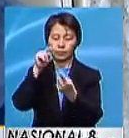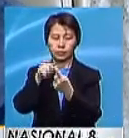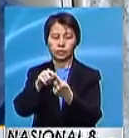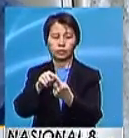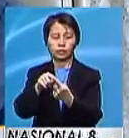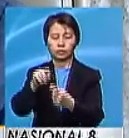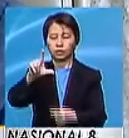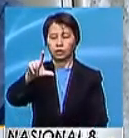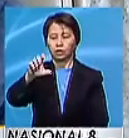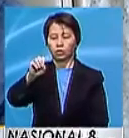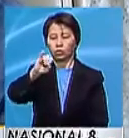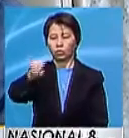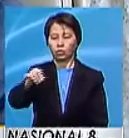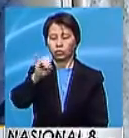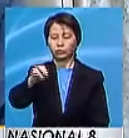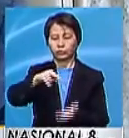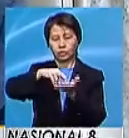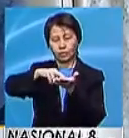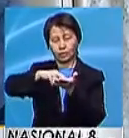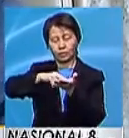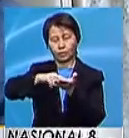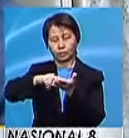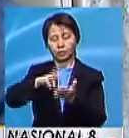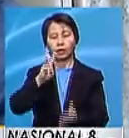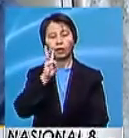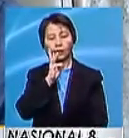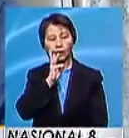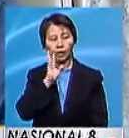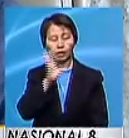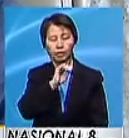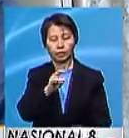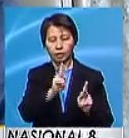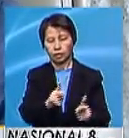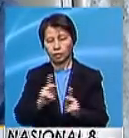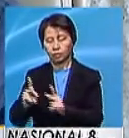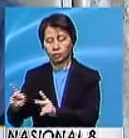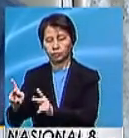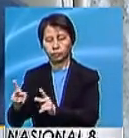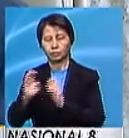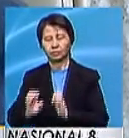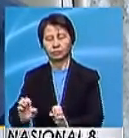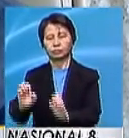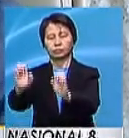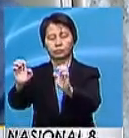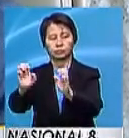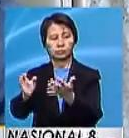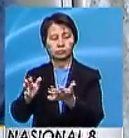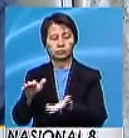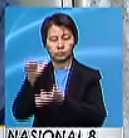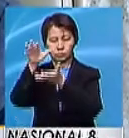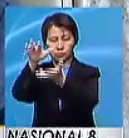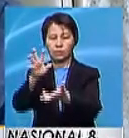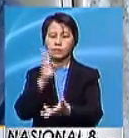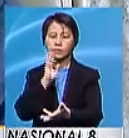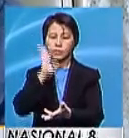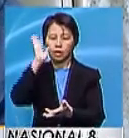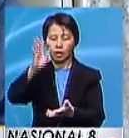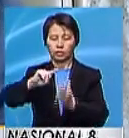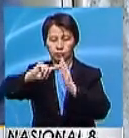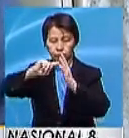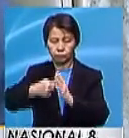kepada loji-loji perawatan air. Dan pelan kontingensi bekalan air akan